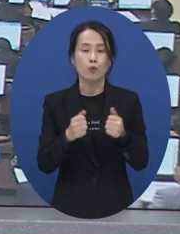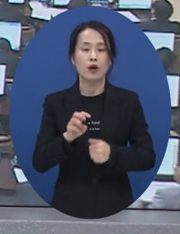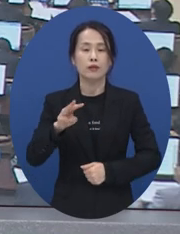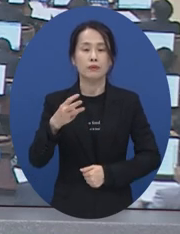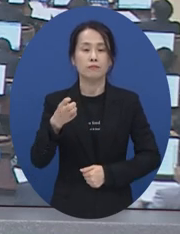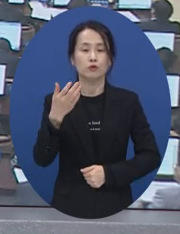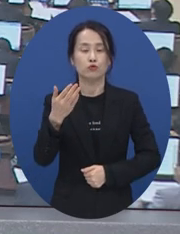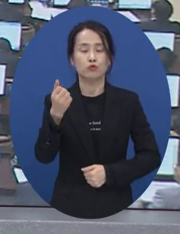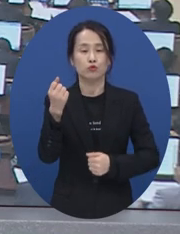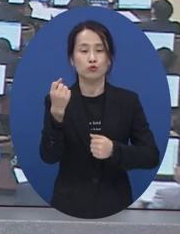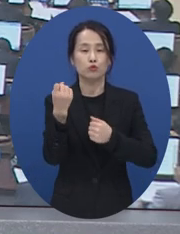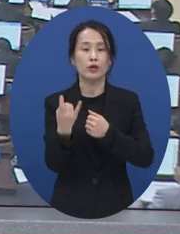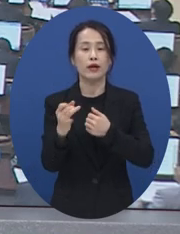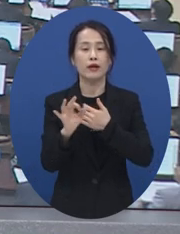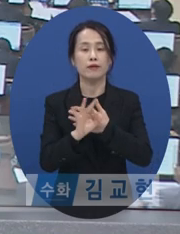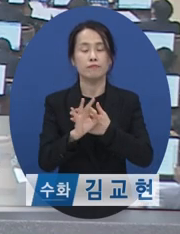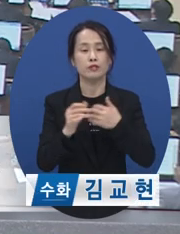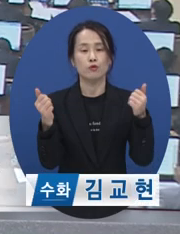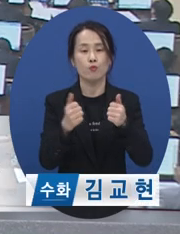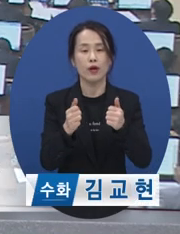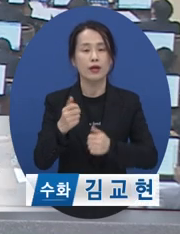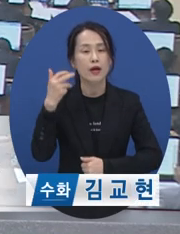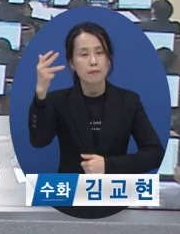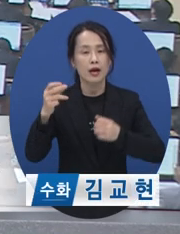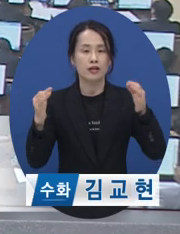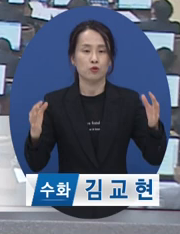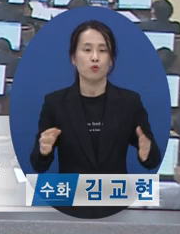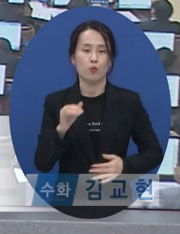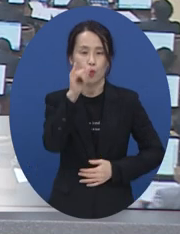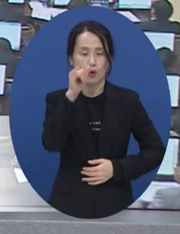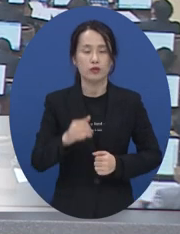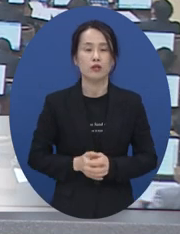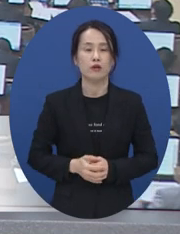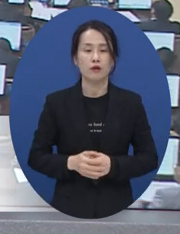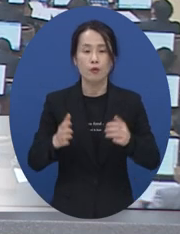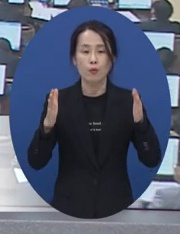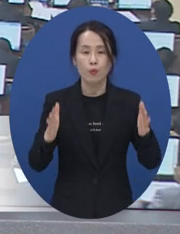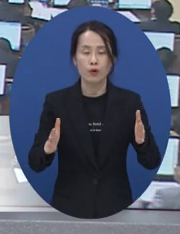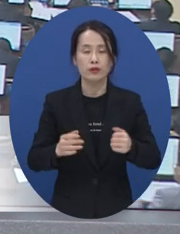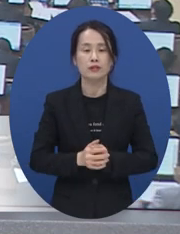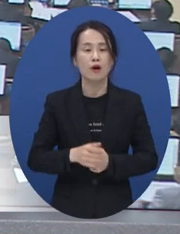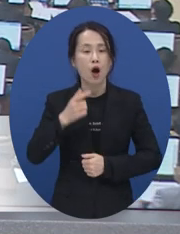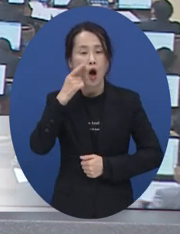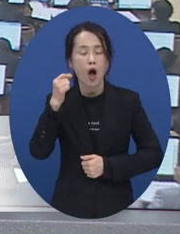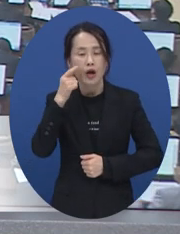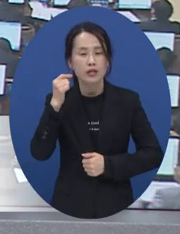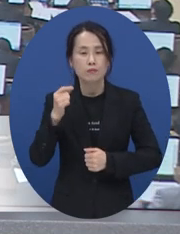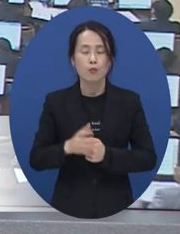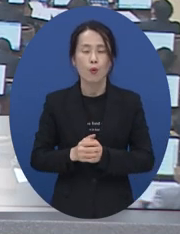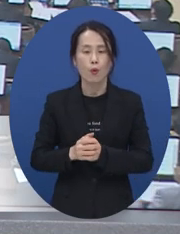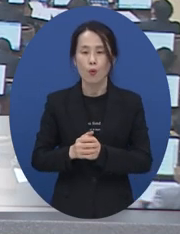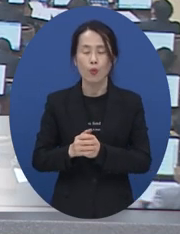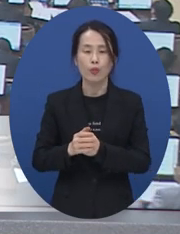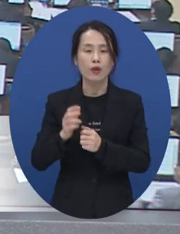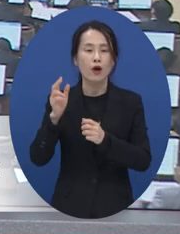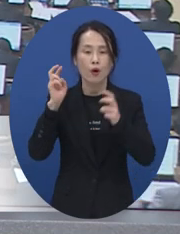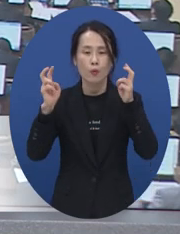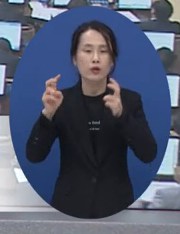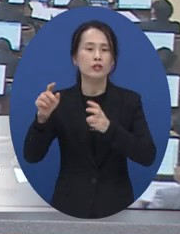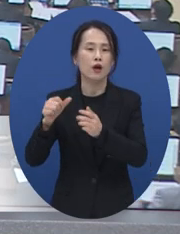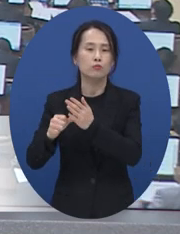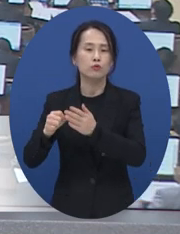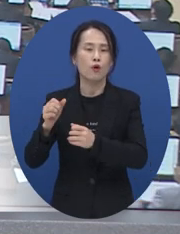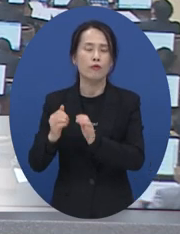경기도의회가 제339회 임시회를 열고 8일간의 일정에 돌입했습니다. 이번 회기에선 일본 전범기업 제품의 공공 구매를